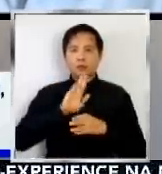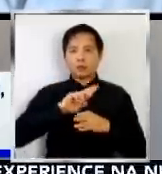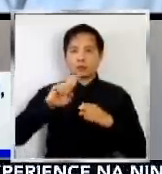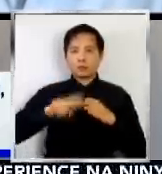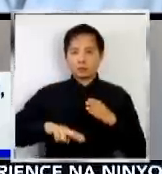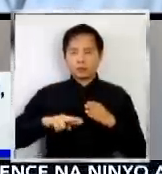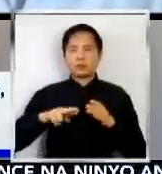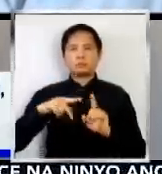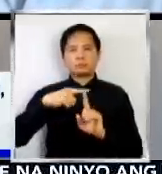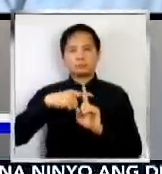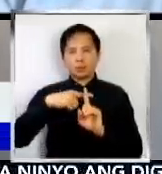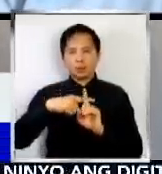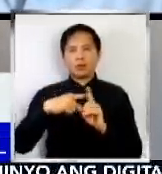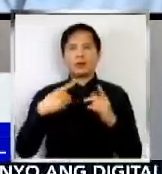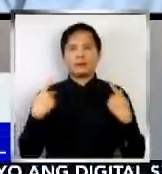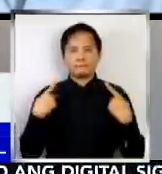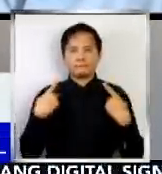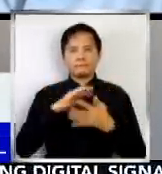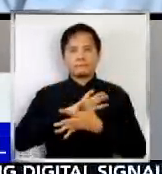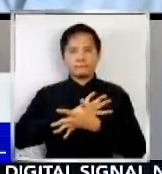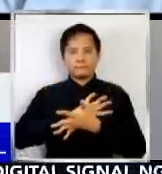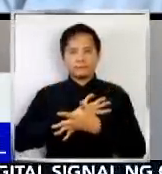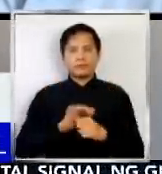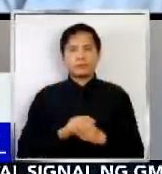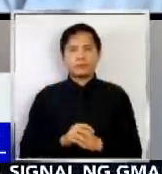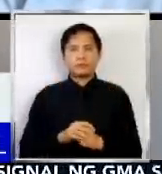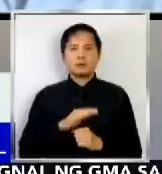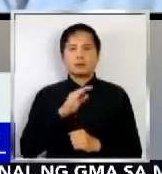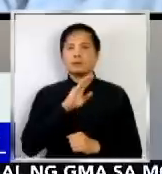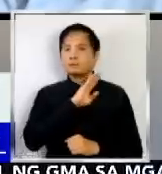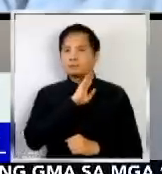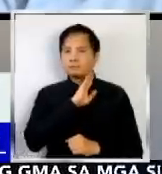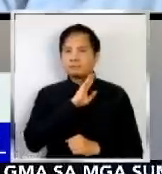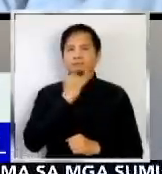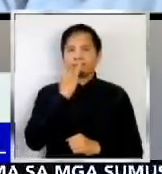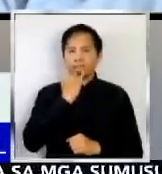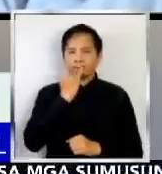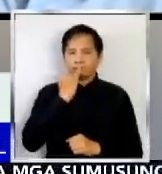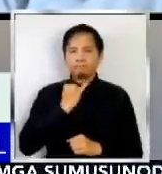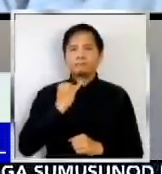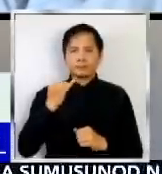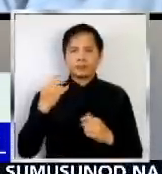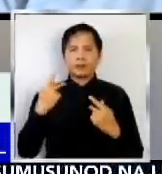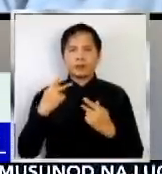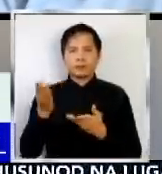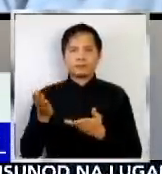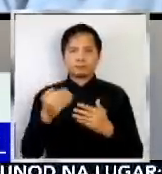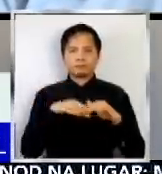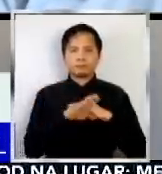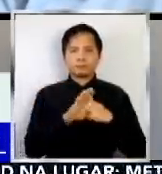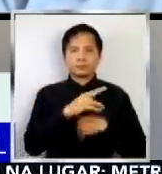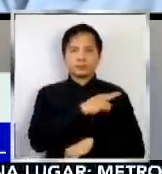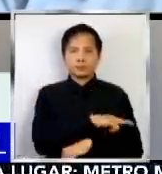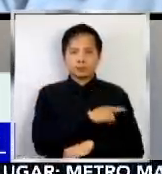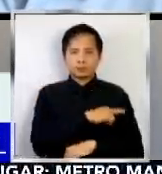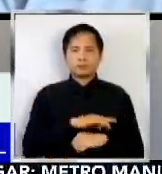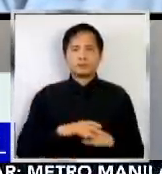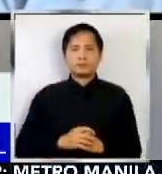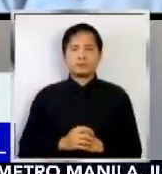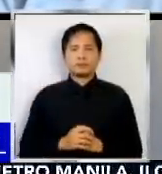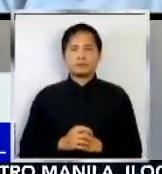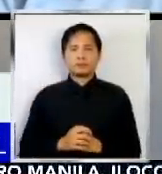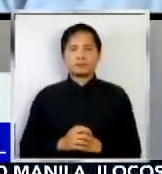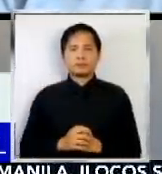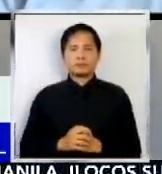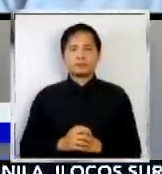sila. And may symptoms sila, so na-admit po sila. Some of those who received the first dose, naging overconfident